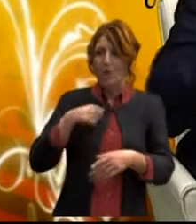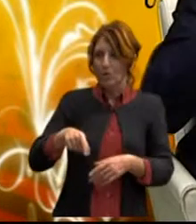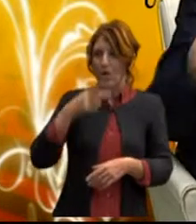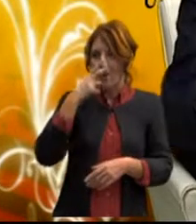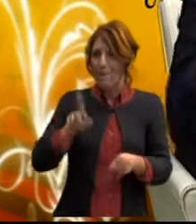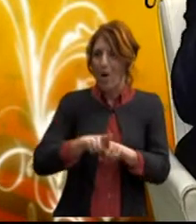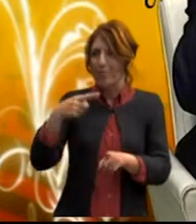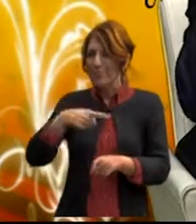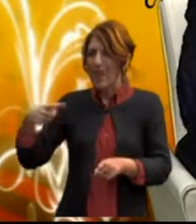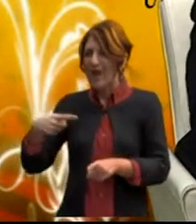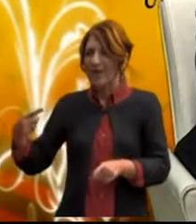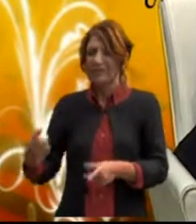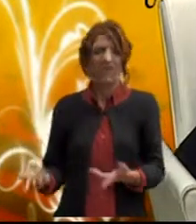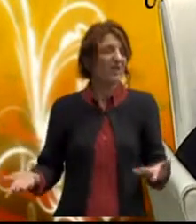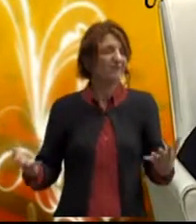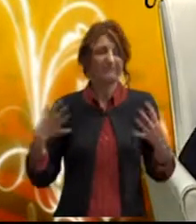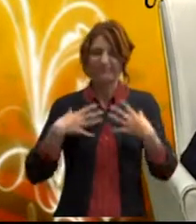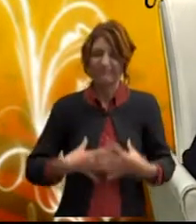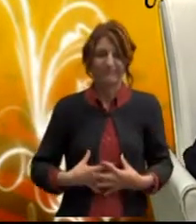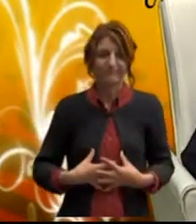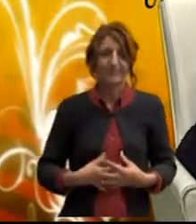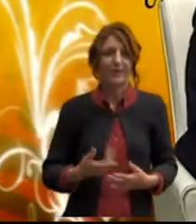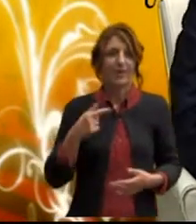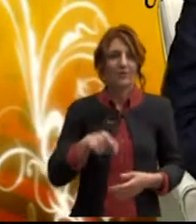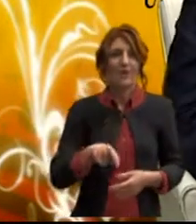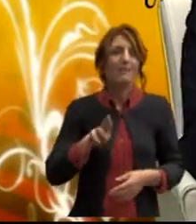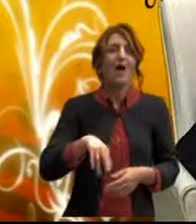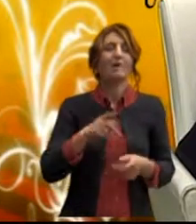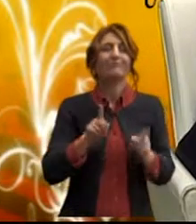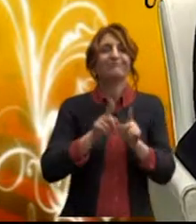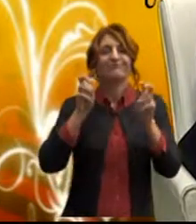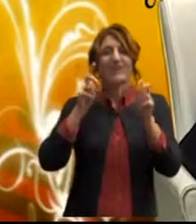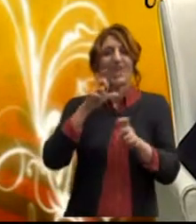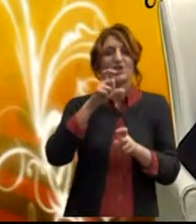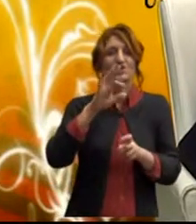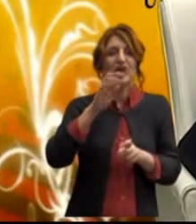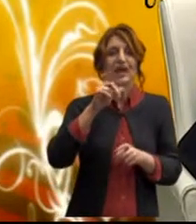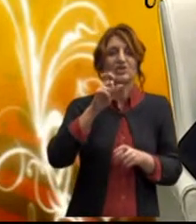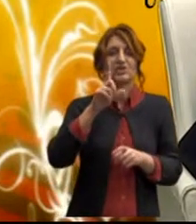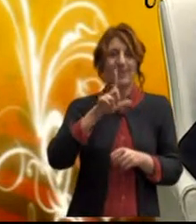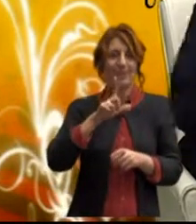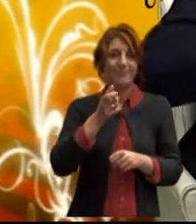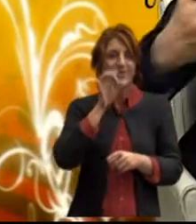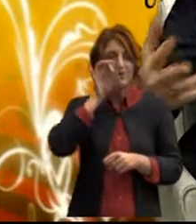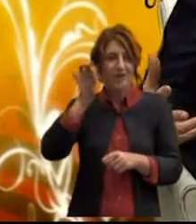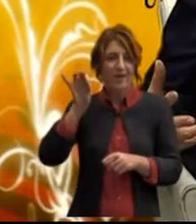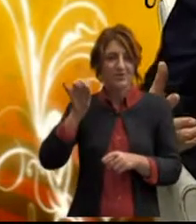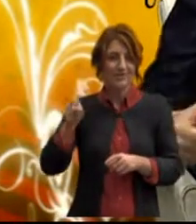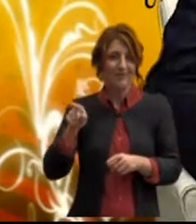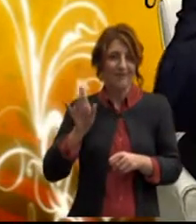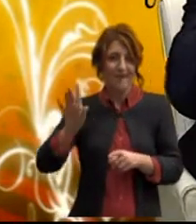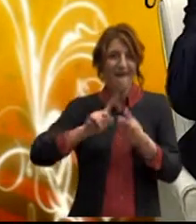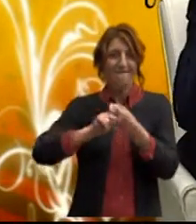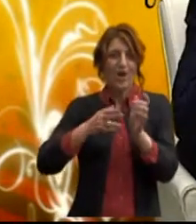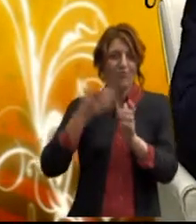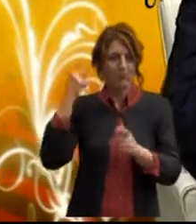način, onda je to distres. I sad pogledajte, ima nešto što se zove Churchillov fenomen. Dakle, Winston Churchill je bio debeo,